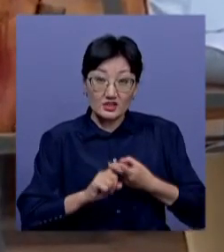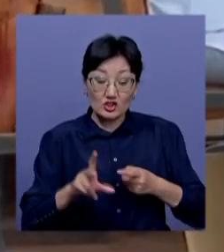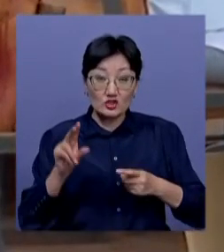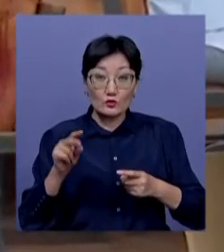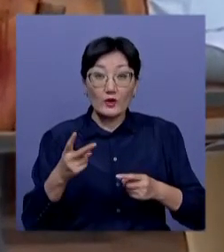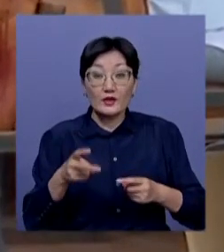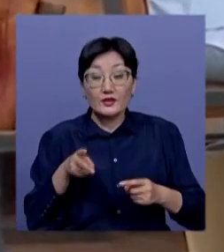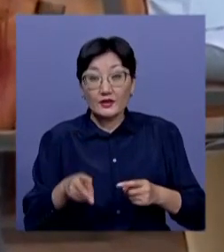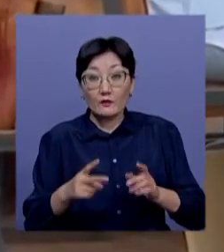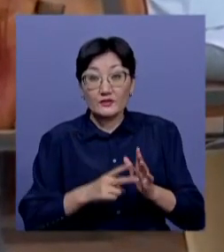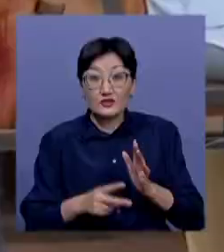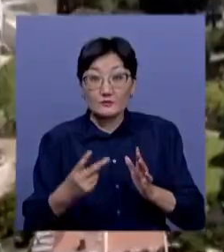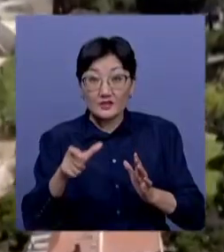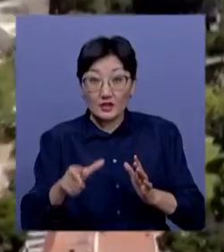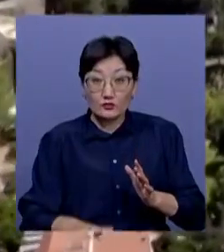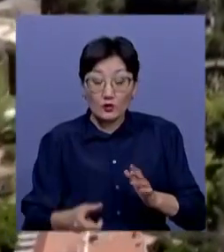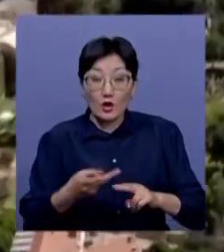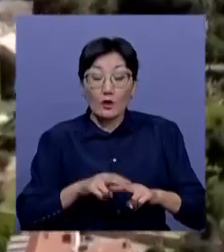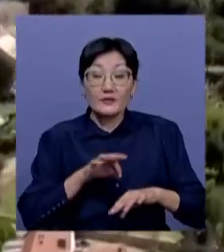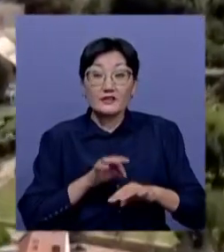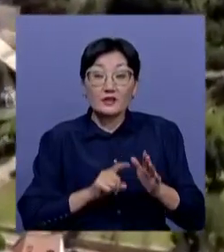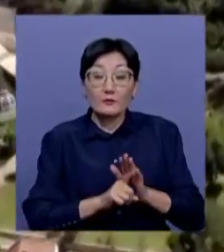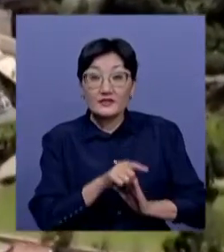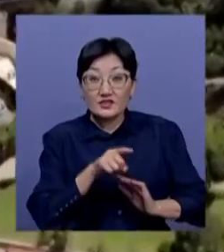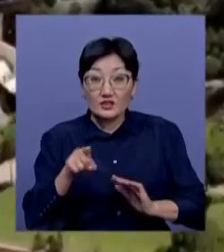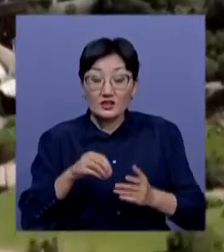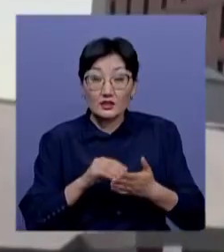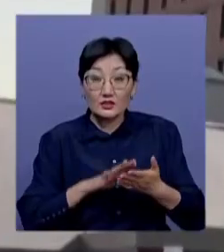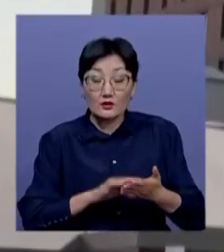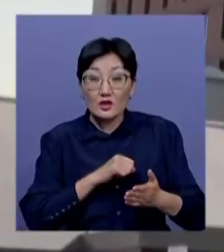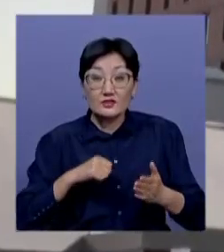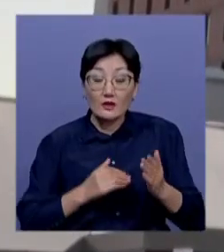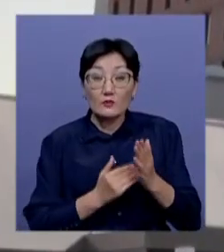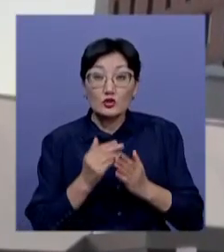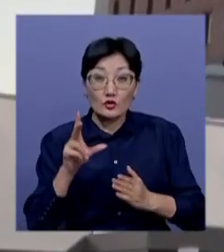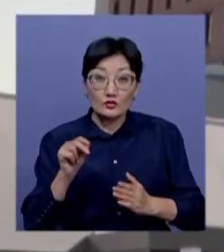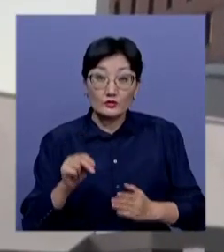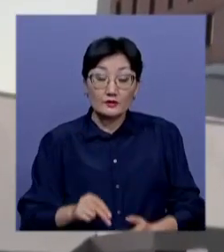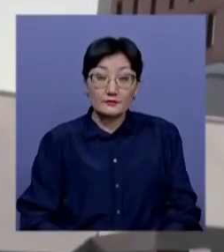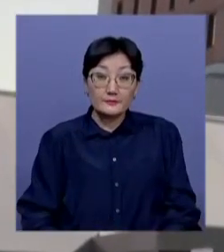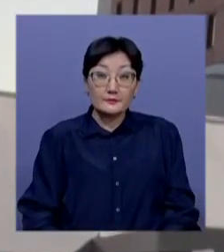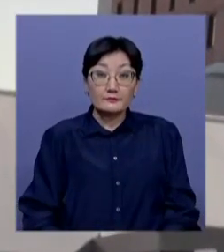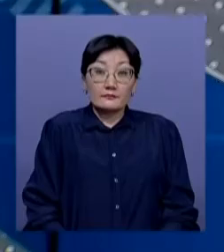саны 2072-ге жеткен. Бұл пандемия басталғалы бері тіркелген ең жоғарғы көрсеткіш.